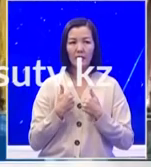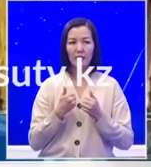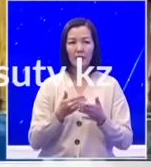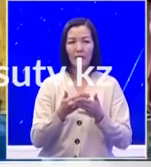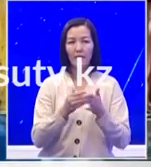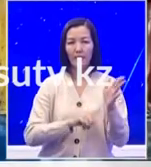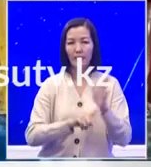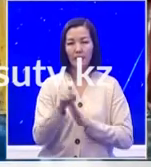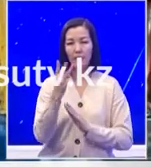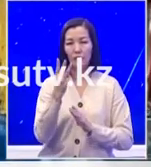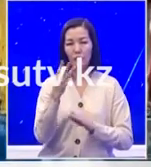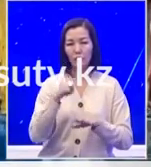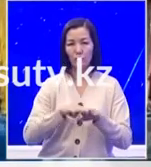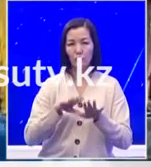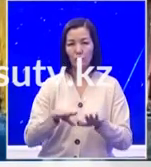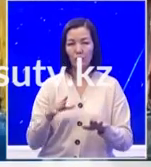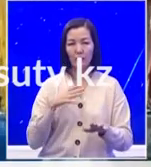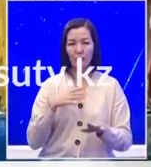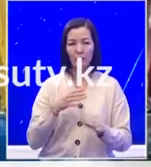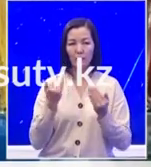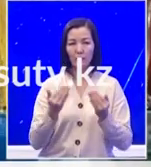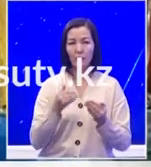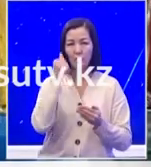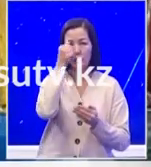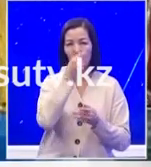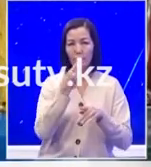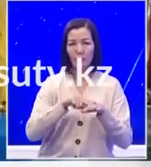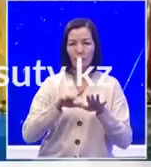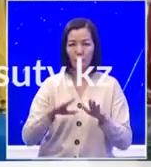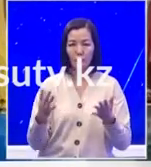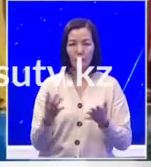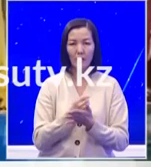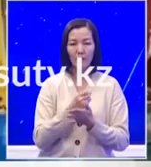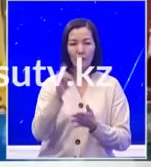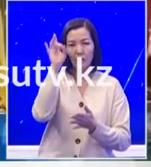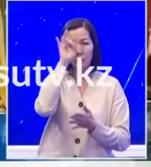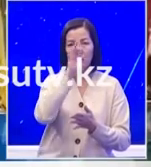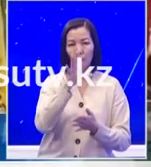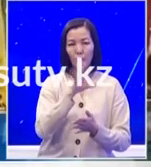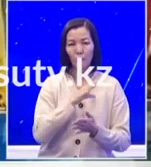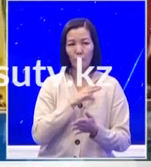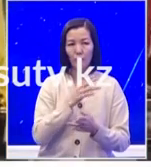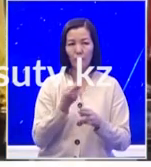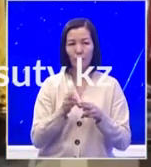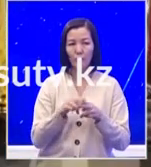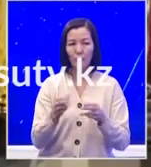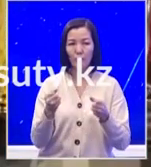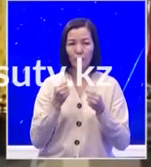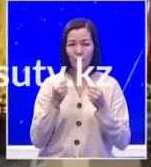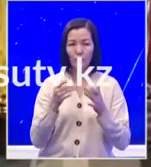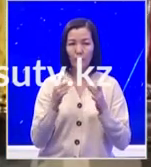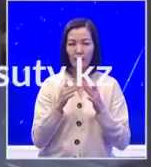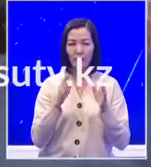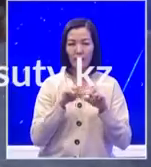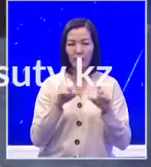болатын. Ал осы жылы мен 1-ші орын алдым. Чемпион болдым. Осы спорт школының арқасында мен